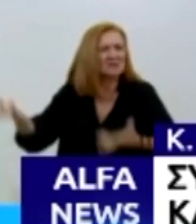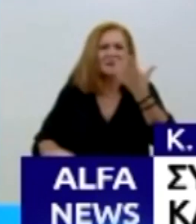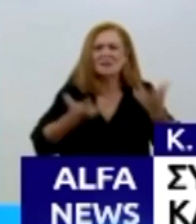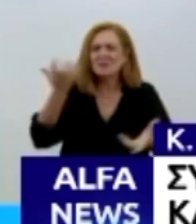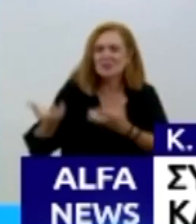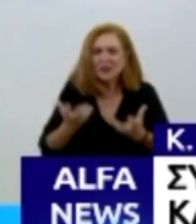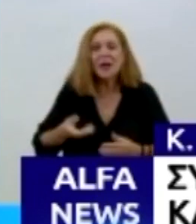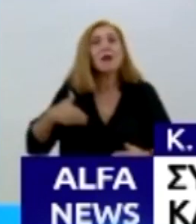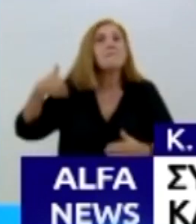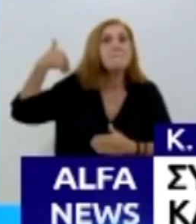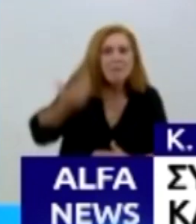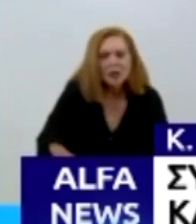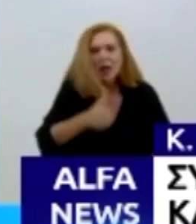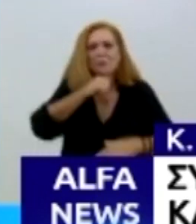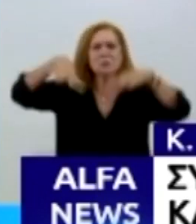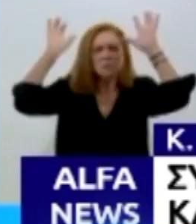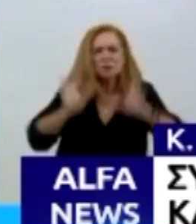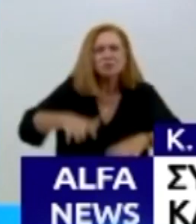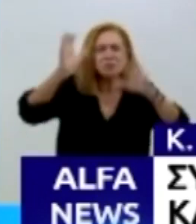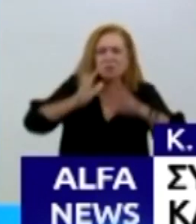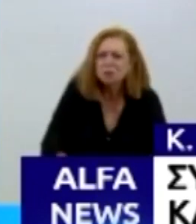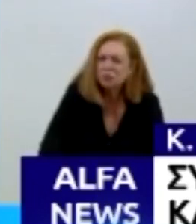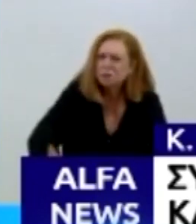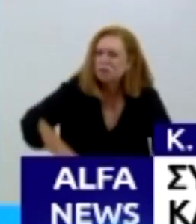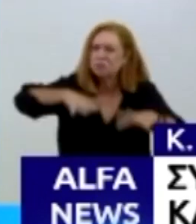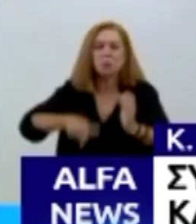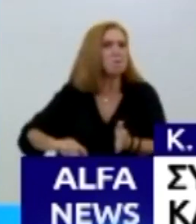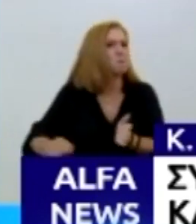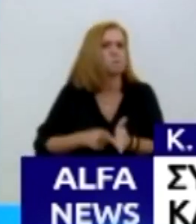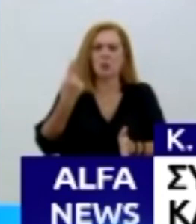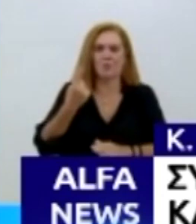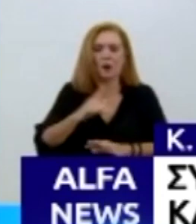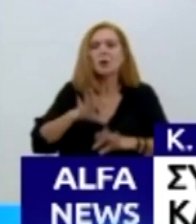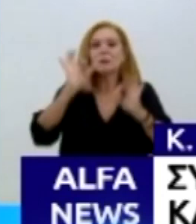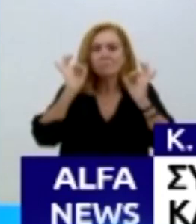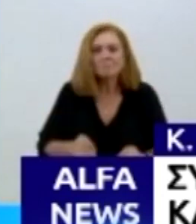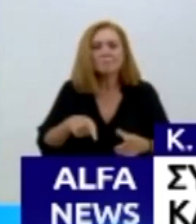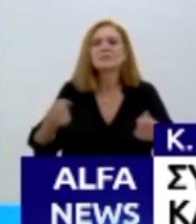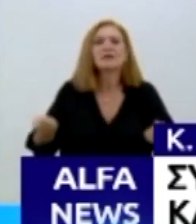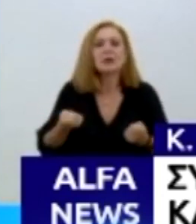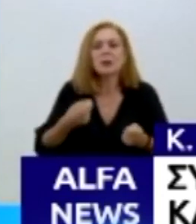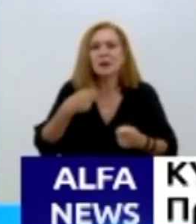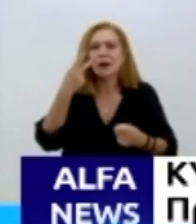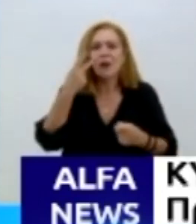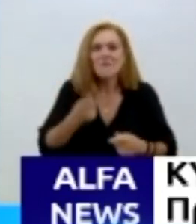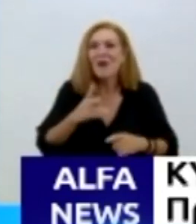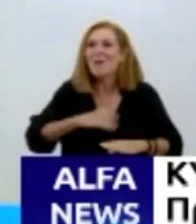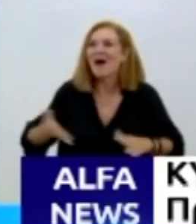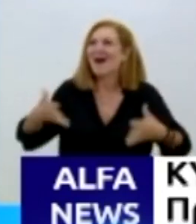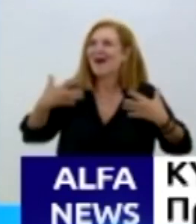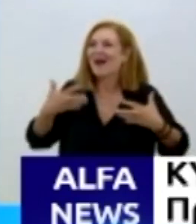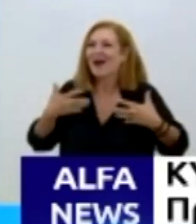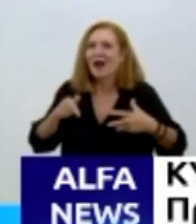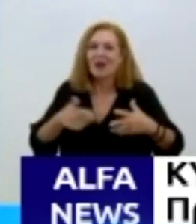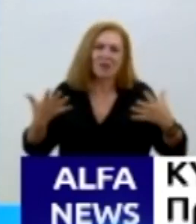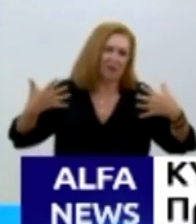μετά τη μεγαλύτερη πλημμύρα της ιστορίας του. Είναι γεγονότα τα οποία σκιάζουν το σήμερα,